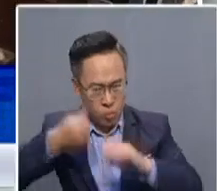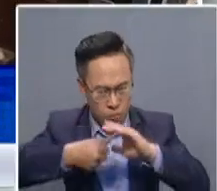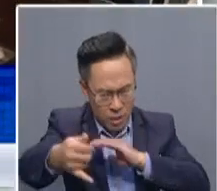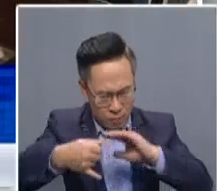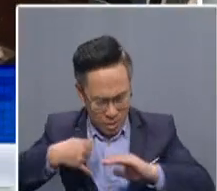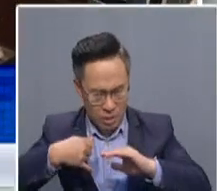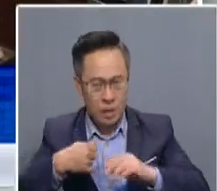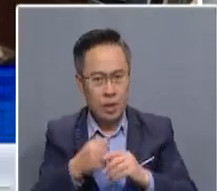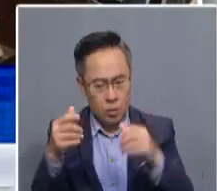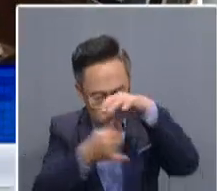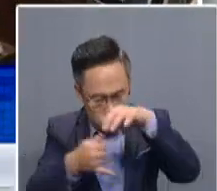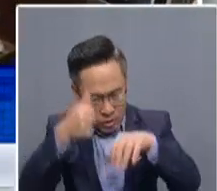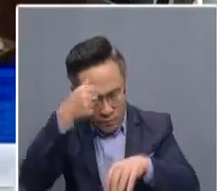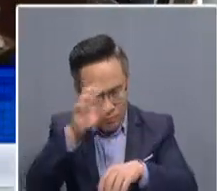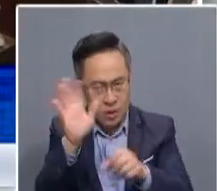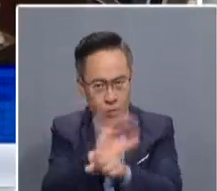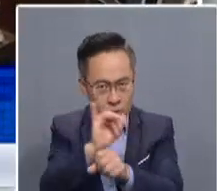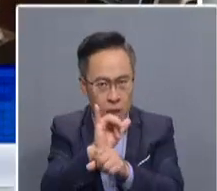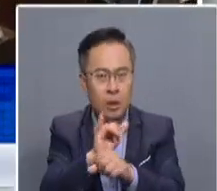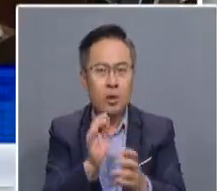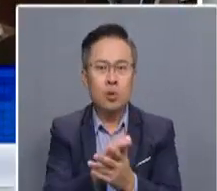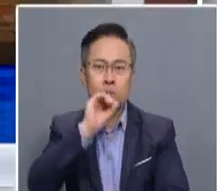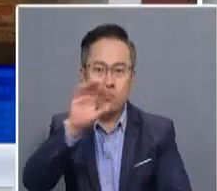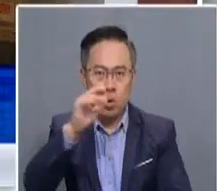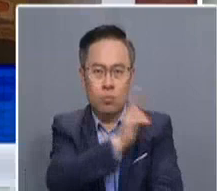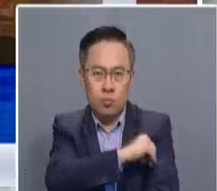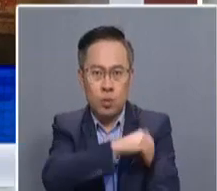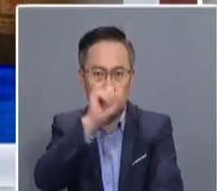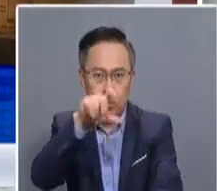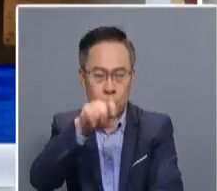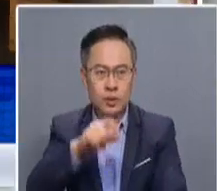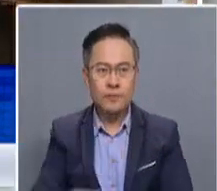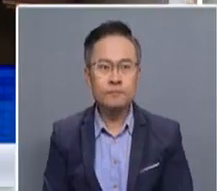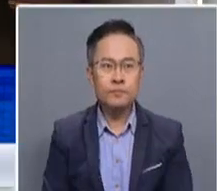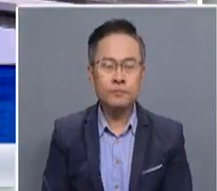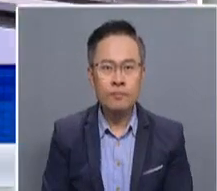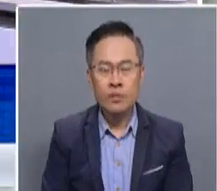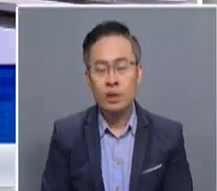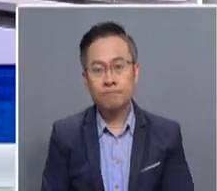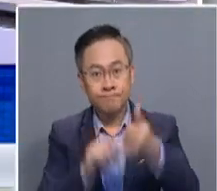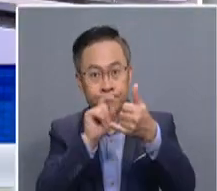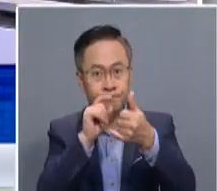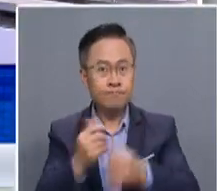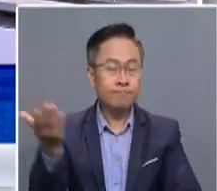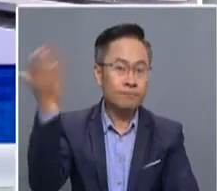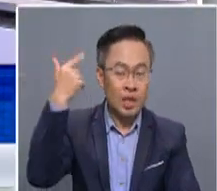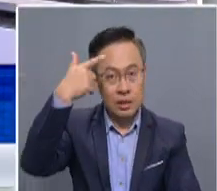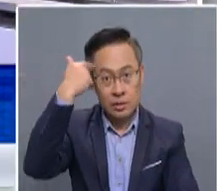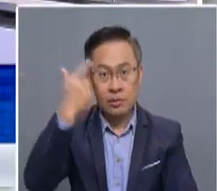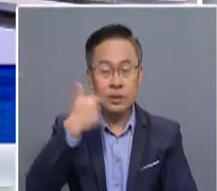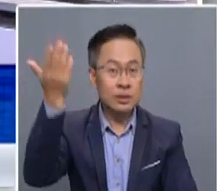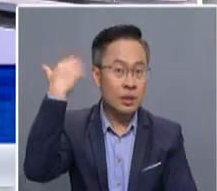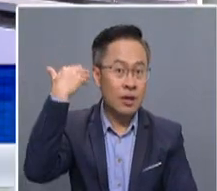อย่างนี้เป็นต้นครับผม ค่ะค่ะคุณหมอคะนิดนึงค่ะมีคนที่เขาไปเที่ยวเชียงใหม่เชียงรายในช่วงวันหยุดที่ผ่านมาห่วงกันเหลือเกิน